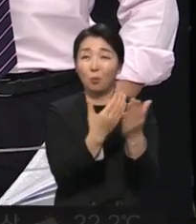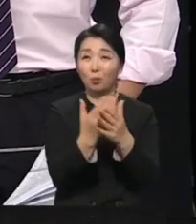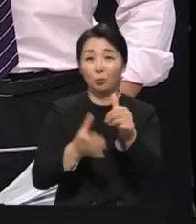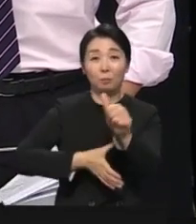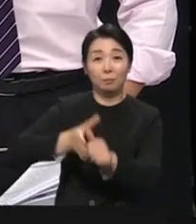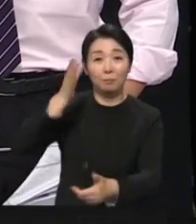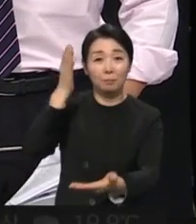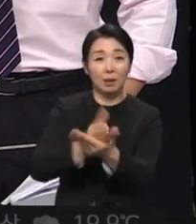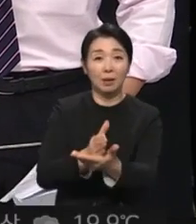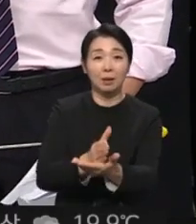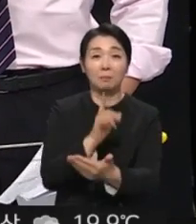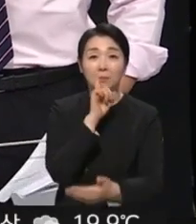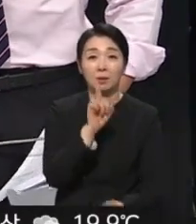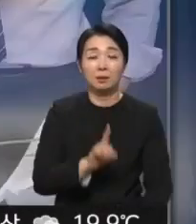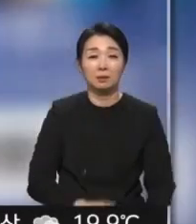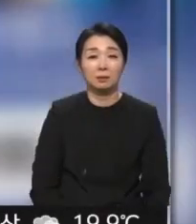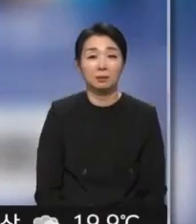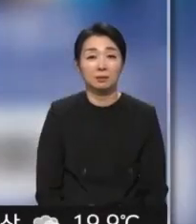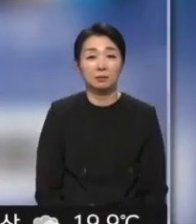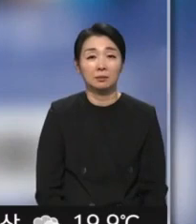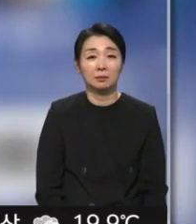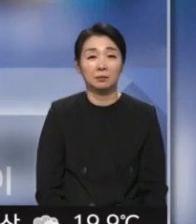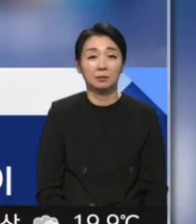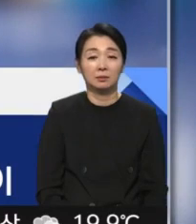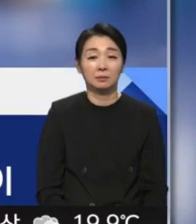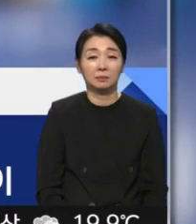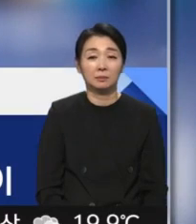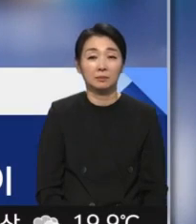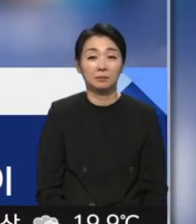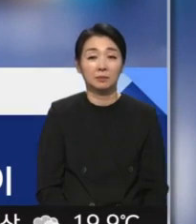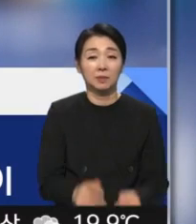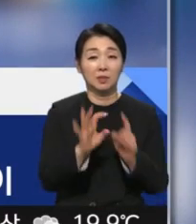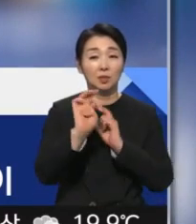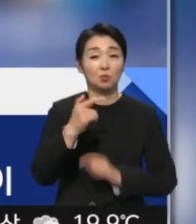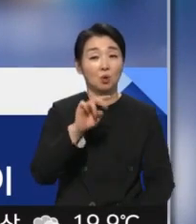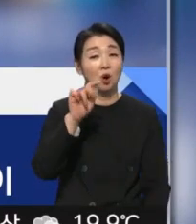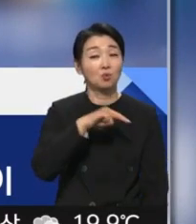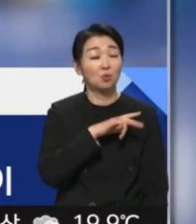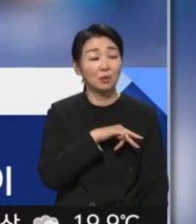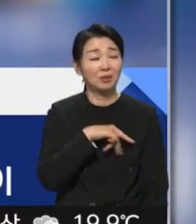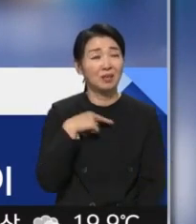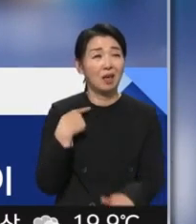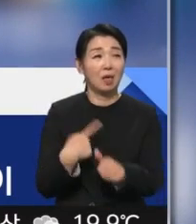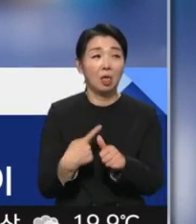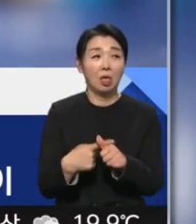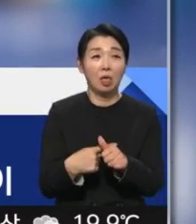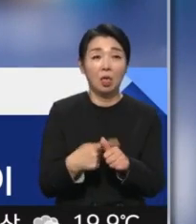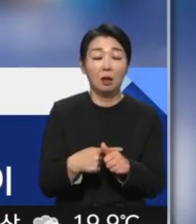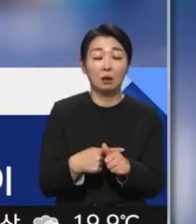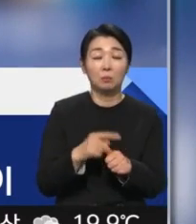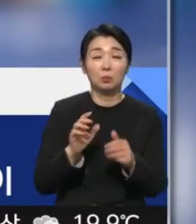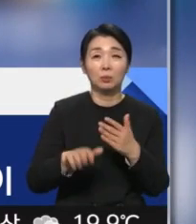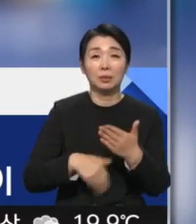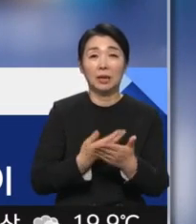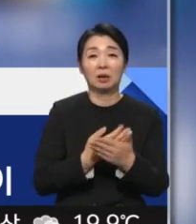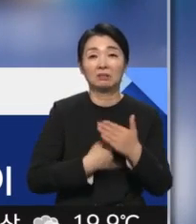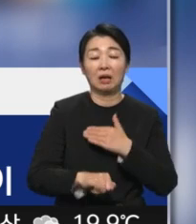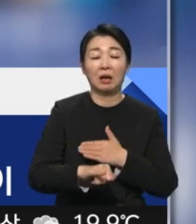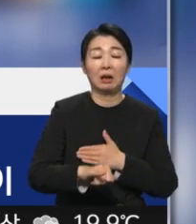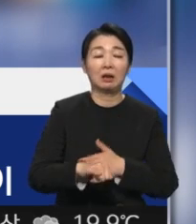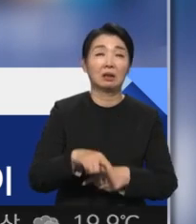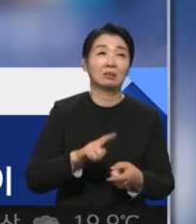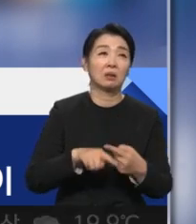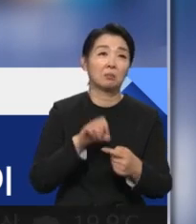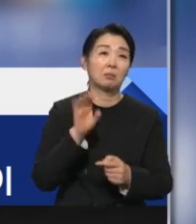된다는 기류가 강합니다. 이원 의원도 그랬고 그냥 욕설하고 이런 사람은 그냥 개딸이라고 지칭하다